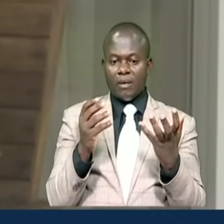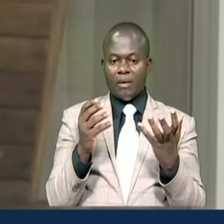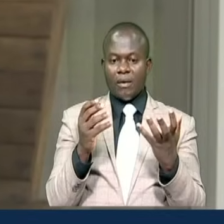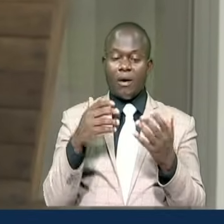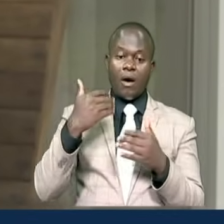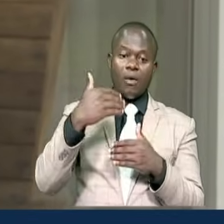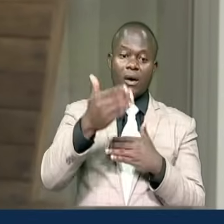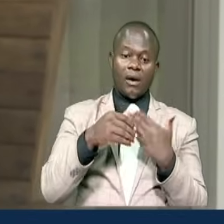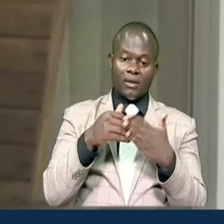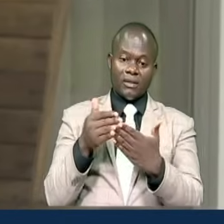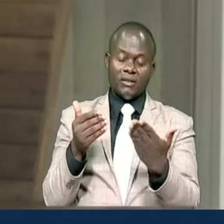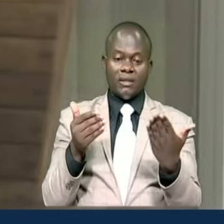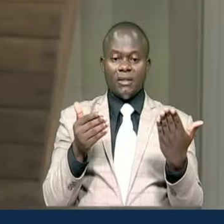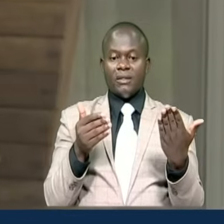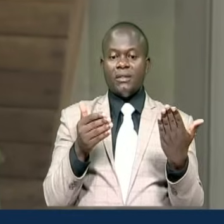Hahoraga hari ibitero